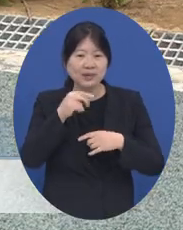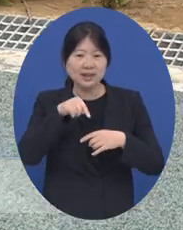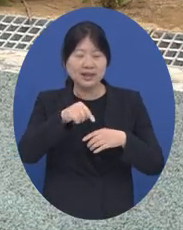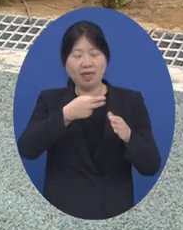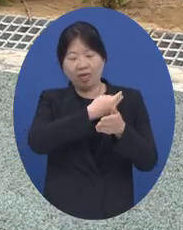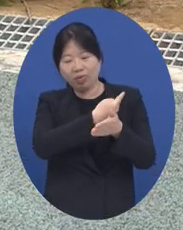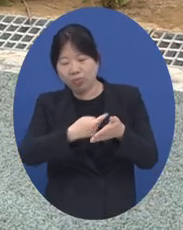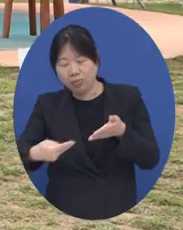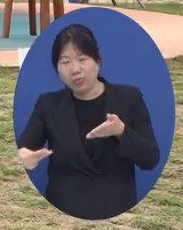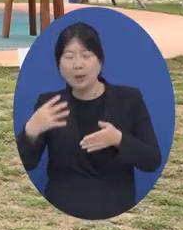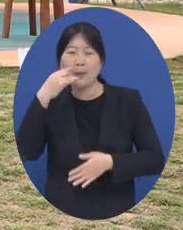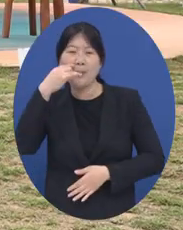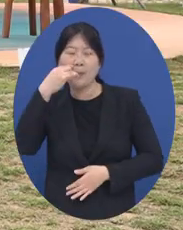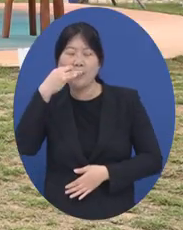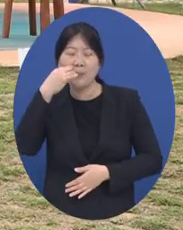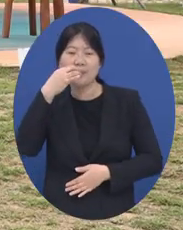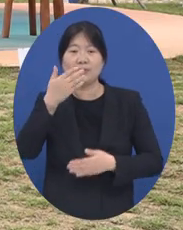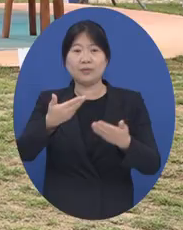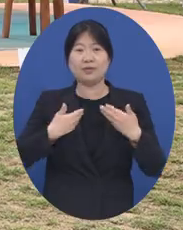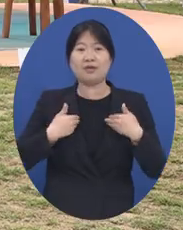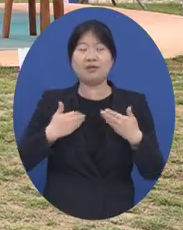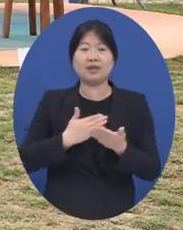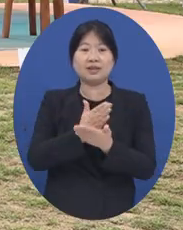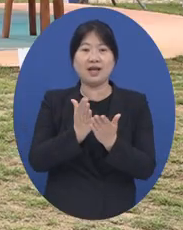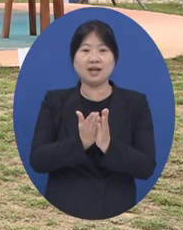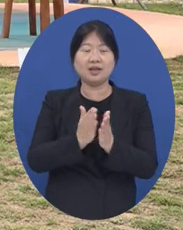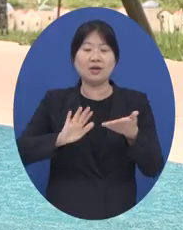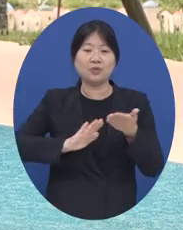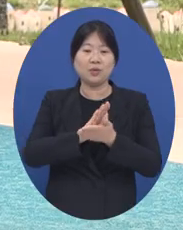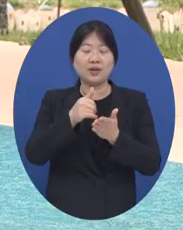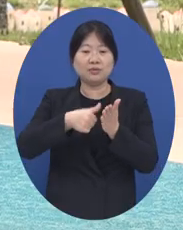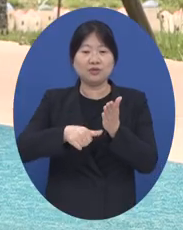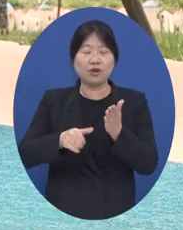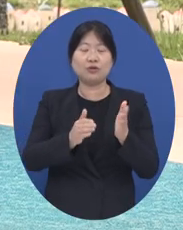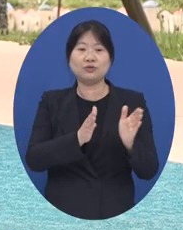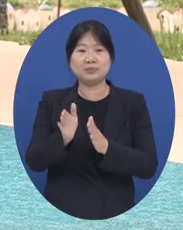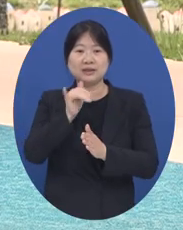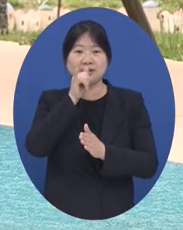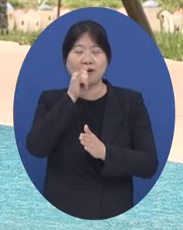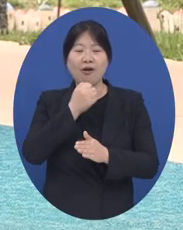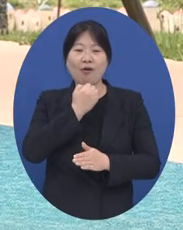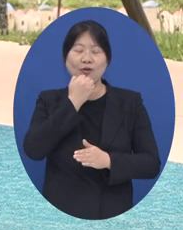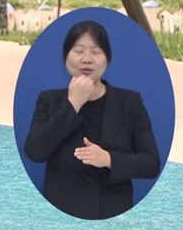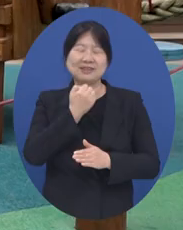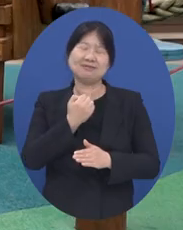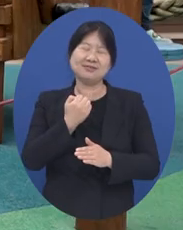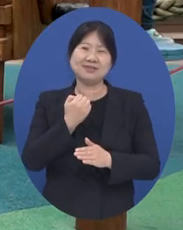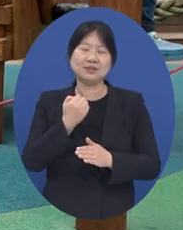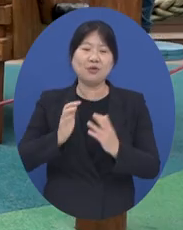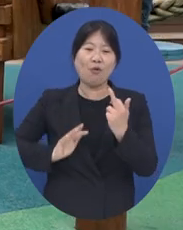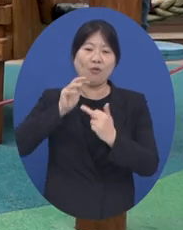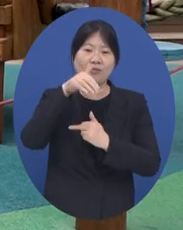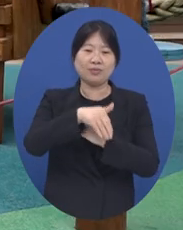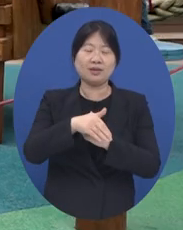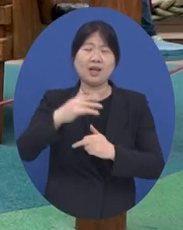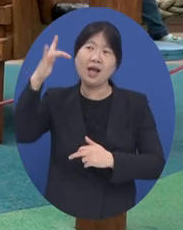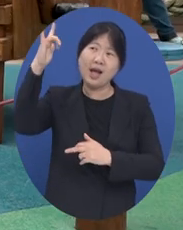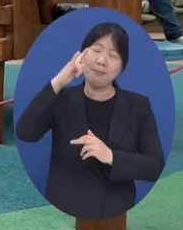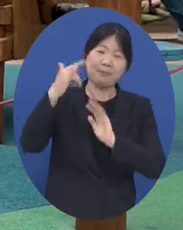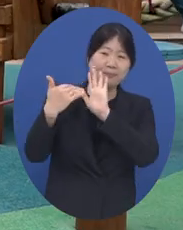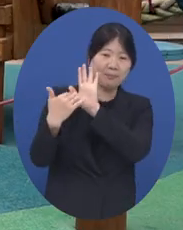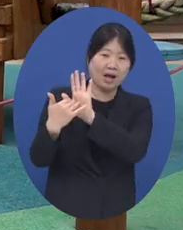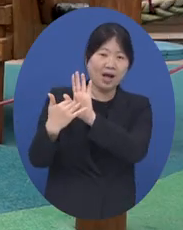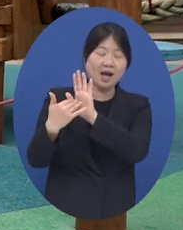자극합니다 다해가 놀이기구로 구매 어진 어린이놀이터 웃음소리 언덕입니다 햇볕을 피할 수 있는